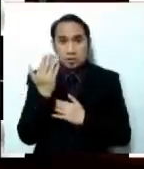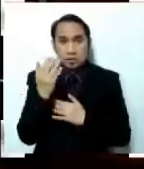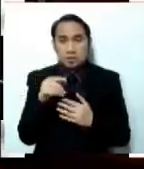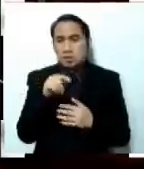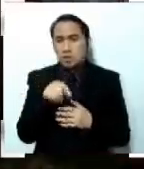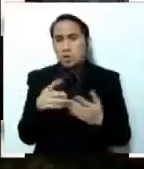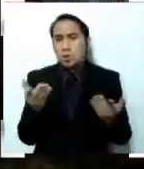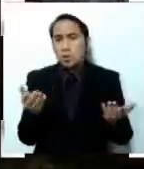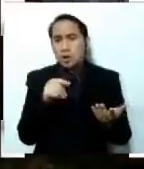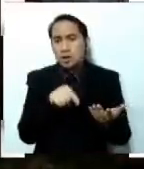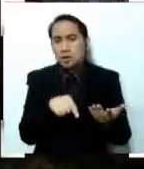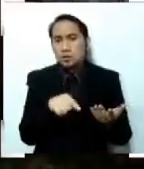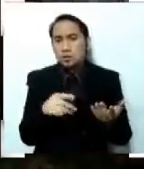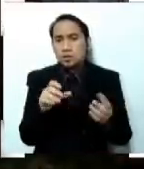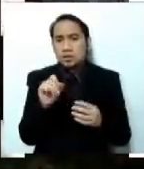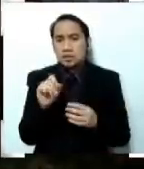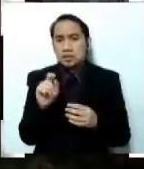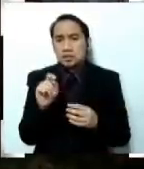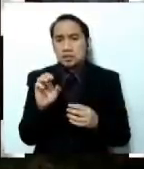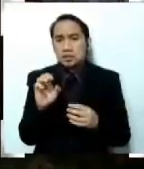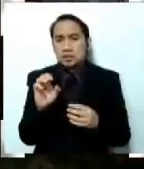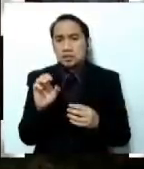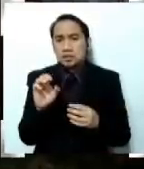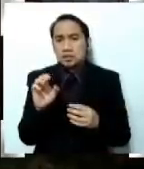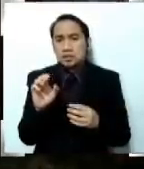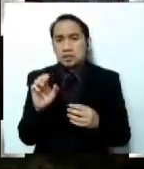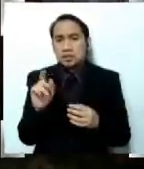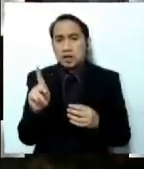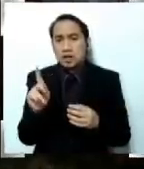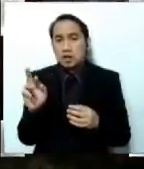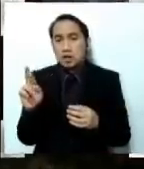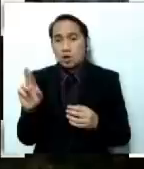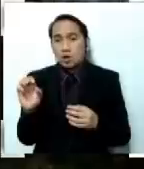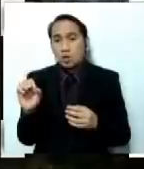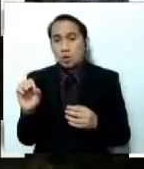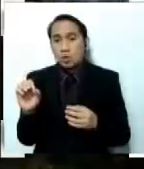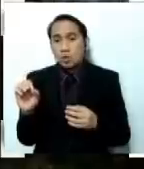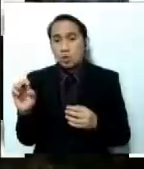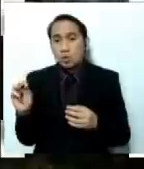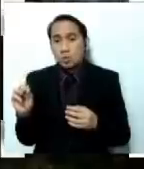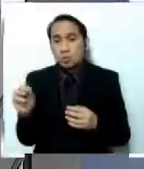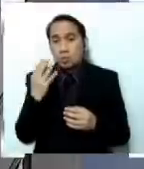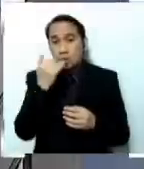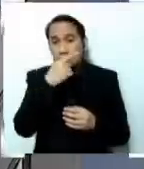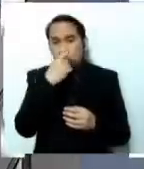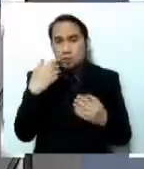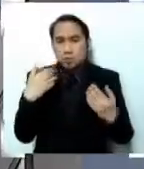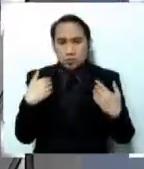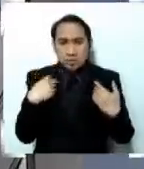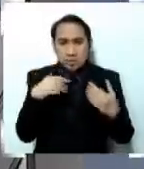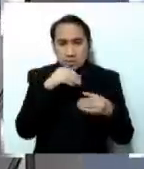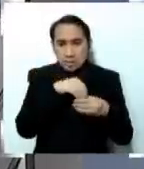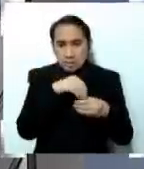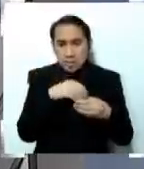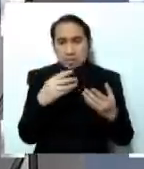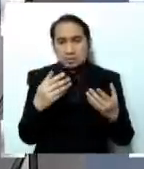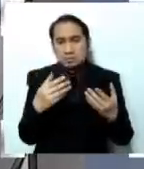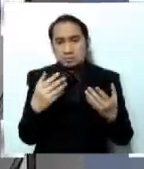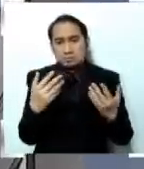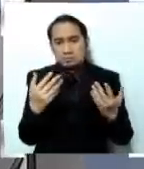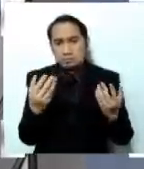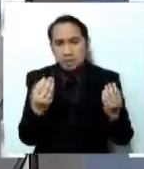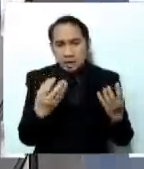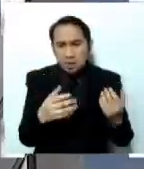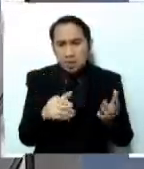ng ospital. Ayon sa BFP, nahirapan silang agad maapula ang apoy dahil bukod sa puro papel, meron ding mga alcohol sa loob.